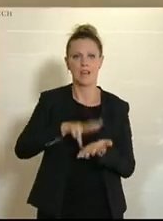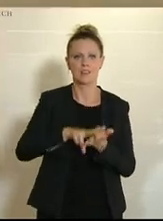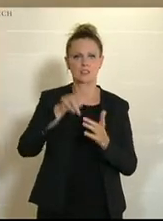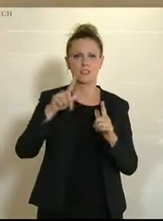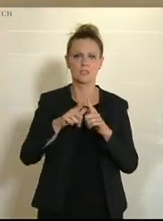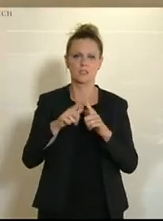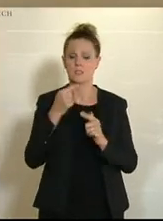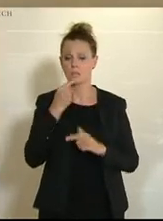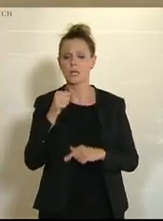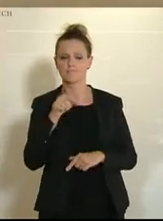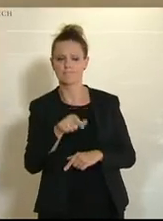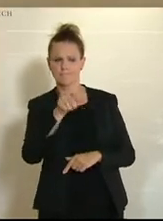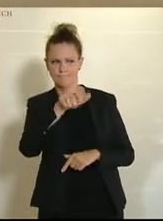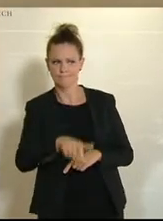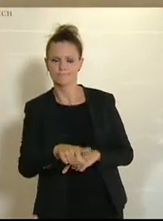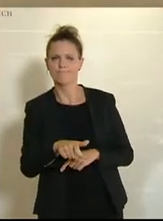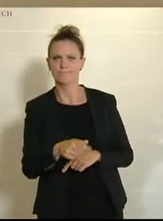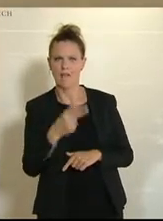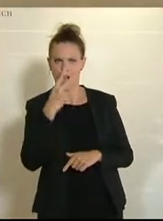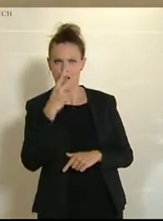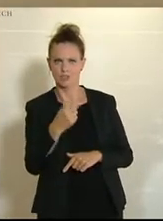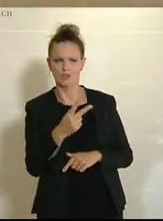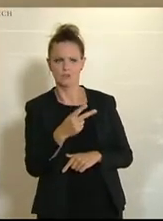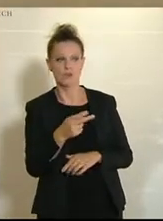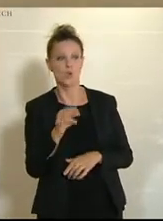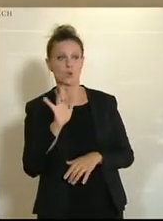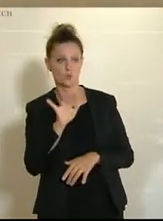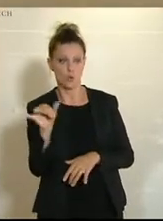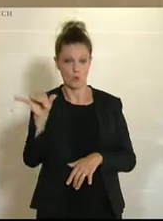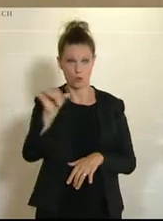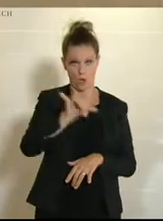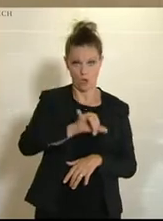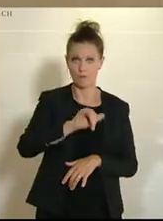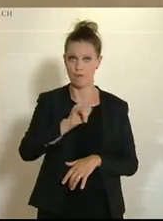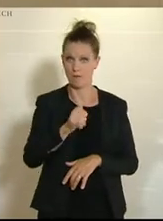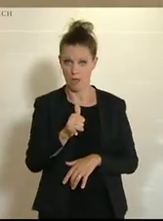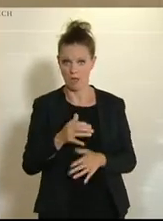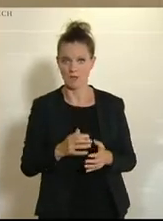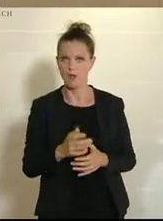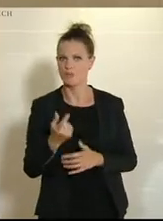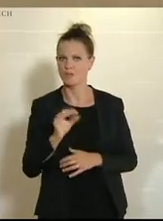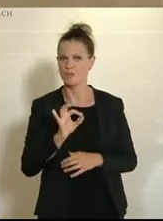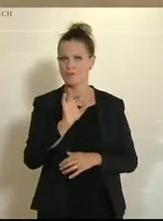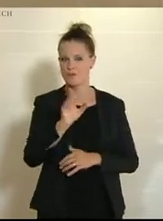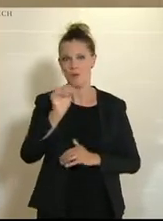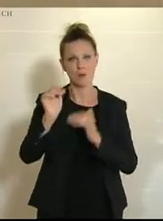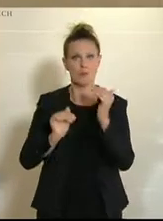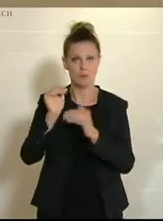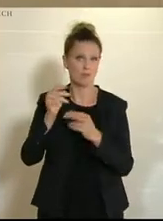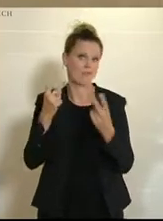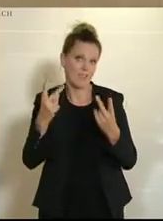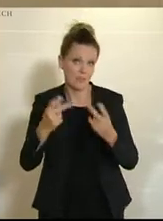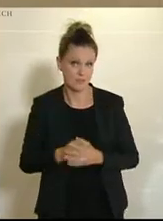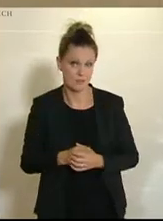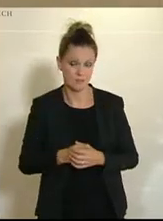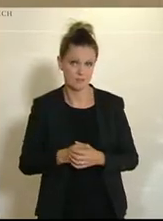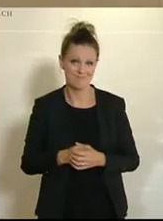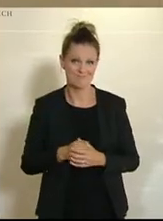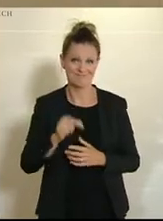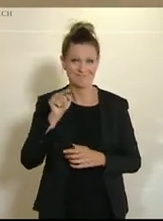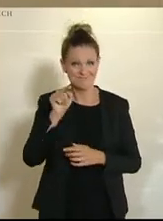habe mir den angeschaut, ich habe den ein Jahr lang vorbereitet, habe den getauft, dann ist das natürlich für die Behörde relevant. Und